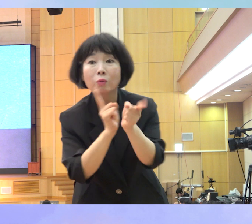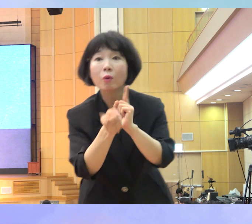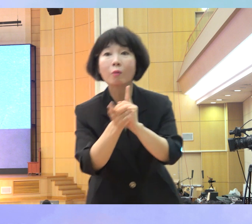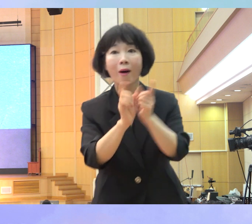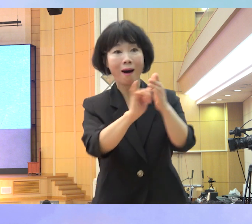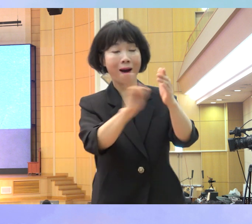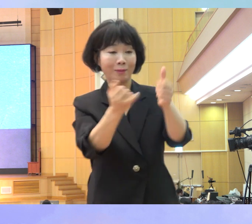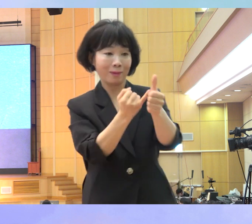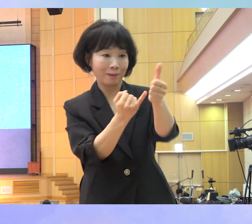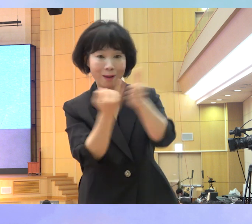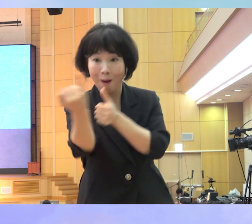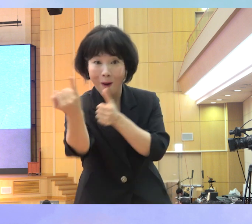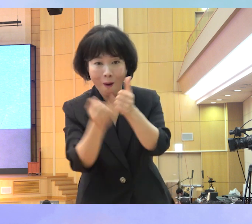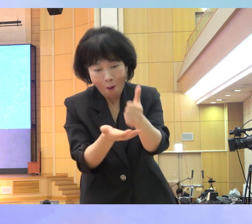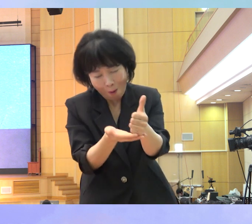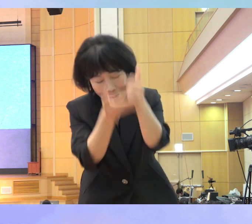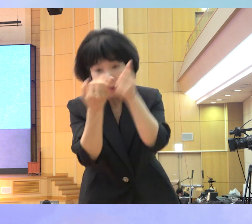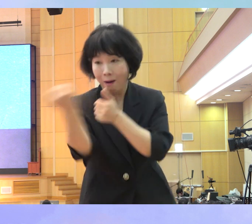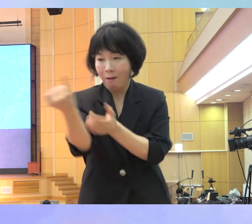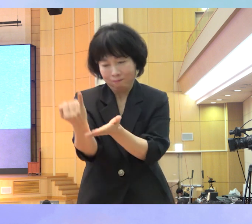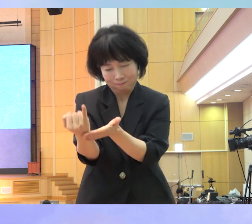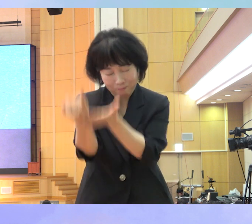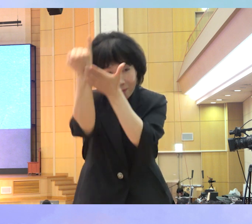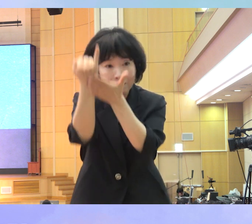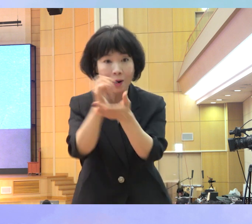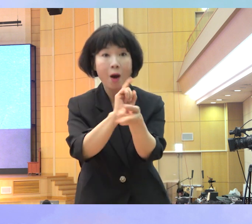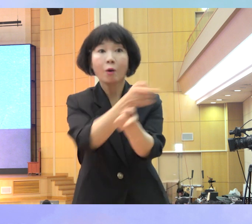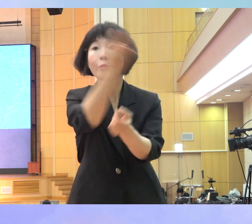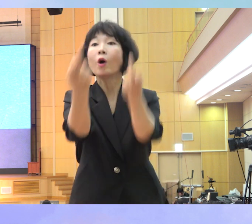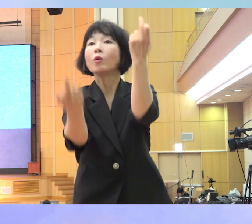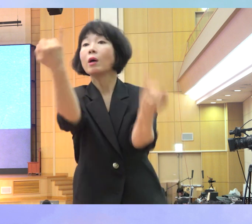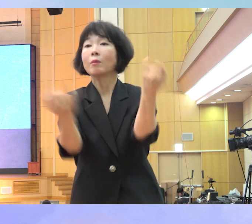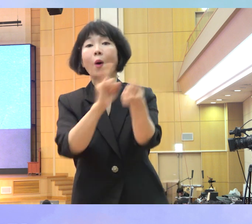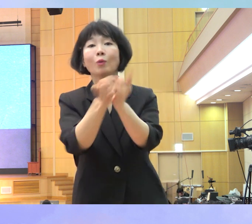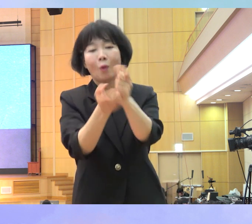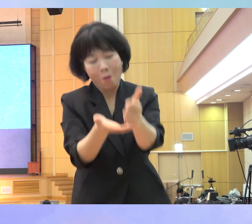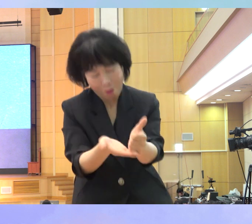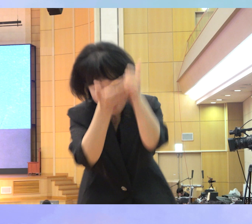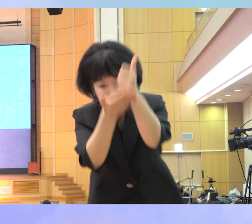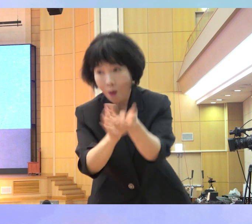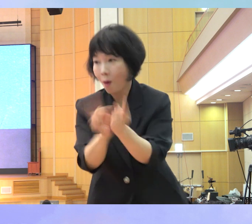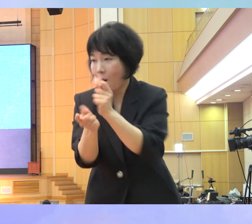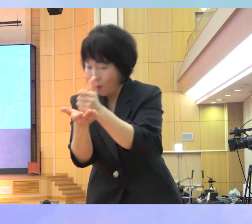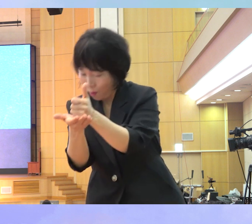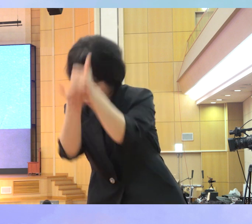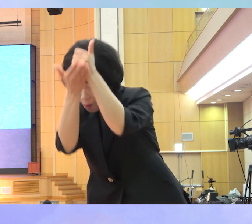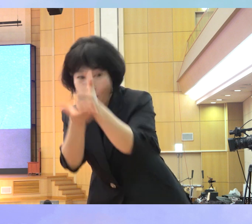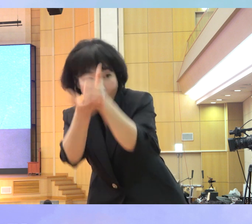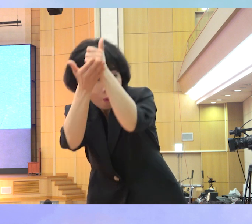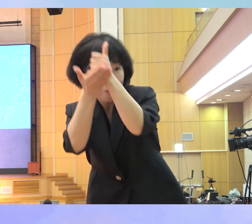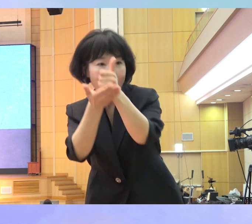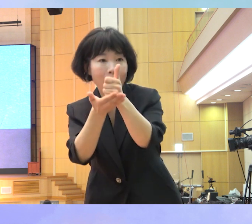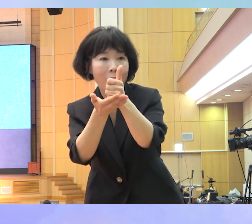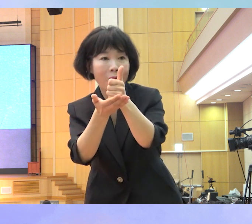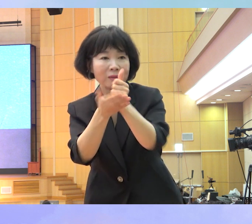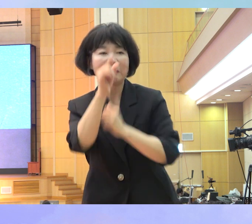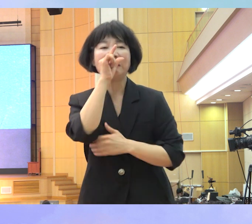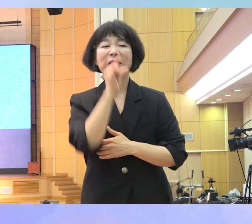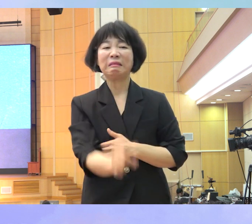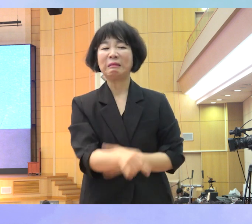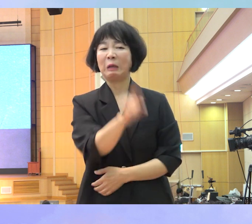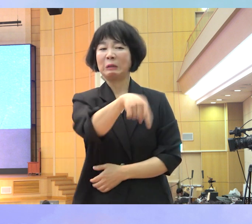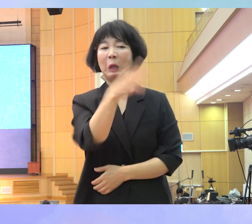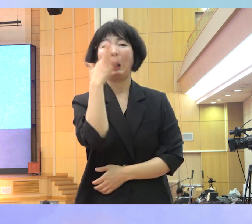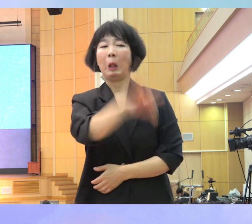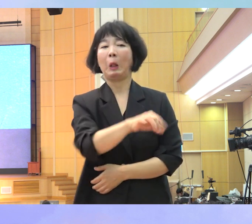가족을 높여드리고 존중히 여긴다. 성도 간의 존중의 말은, 존중한다는 건 뭐예요? 성도를 높이 여겨드리고